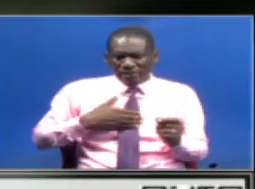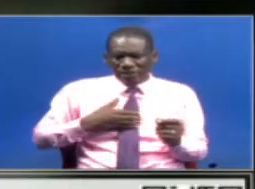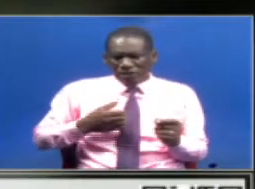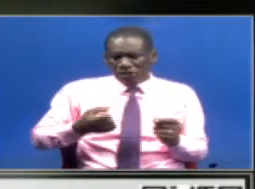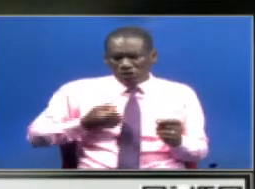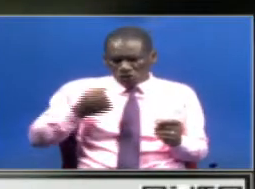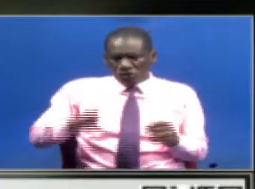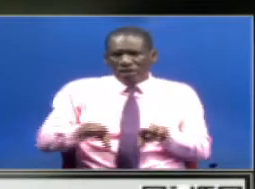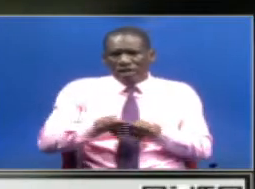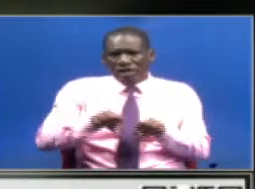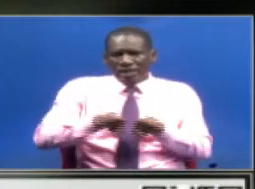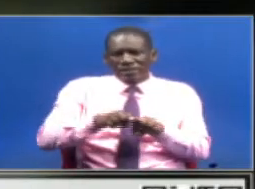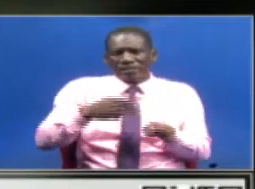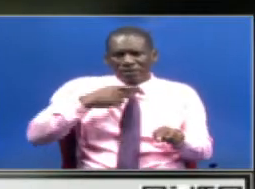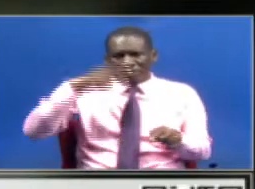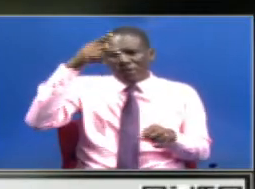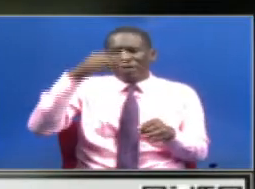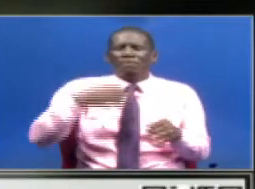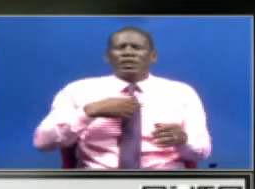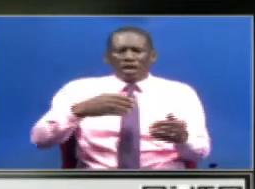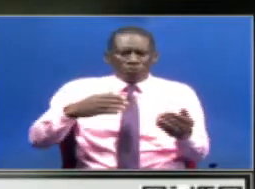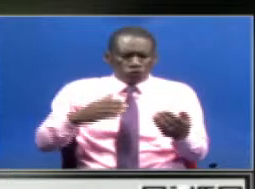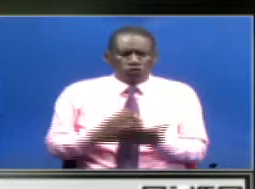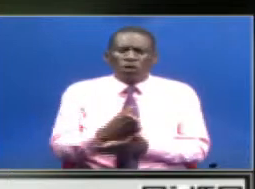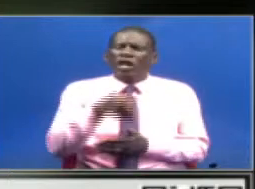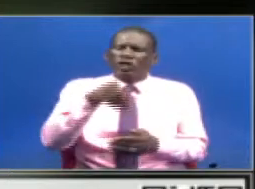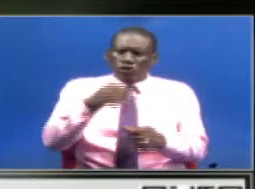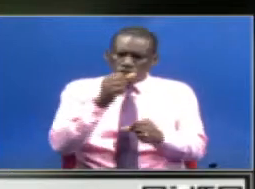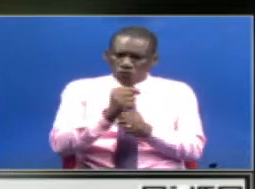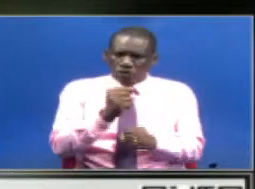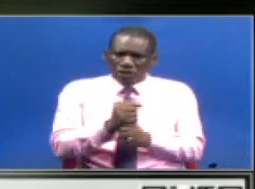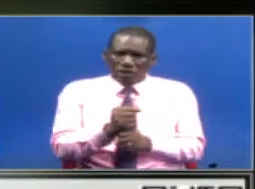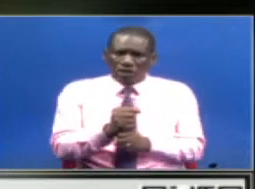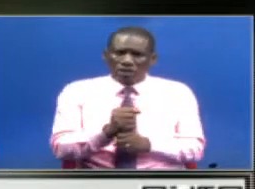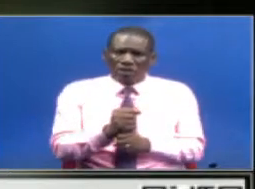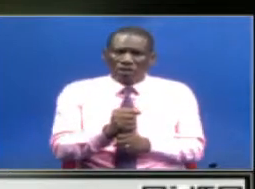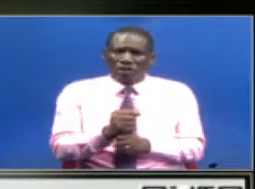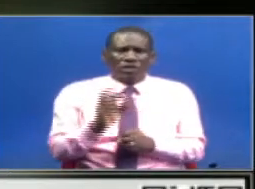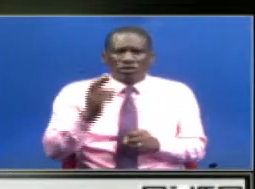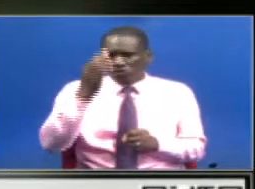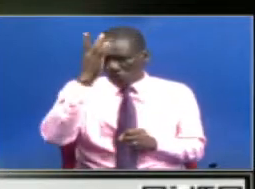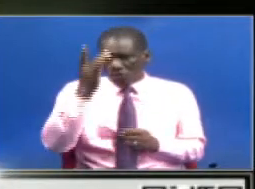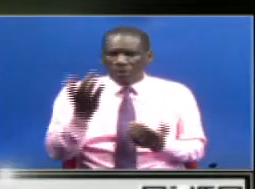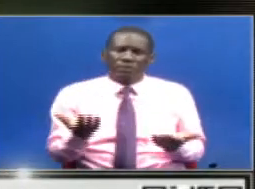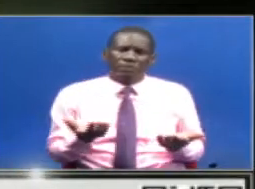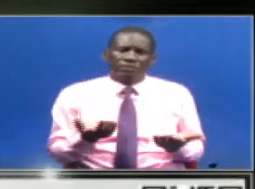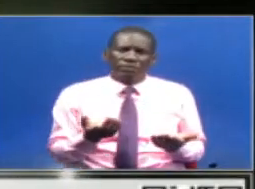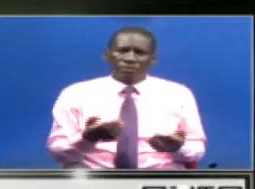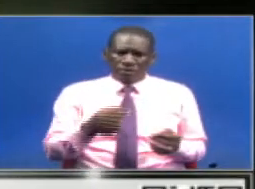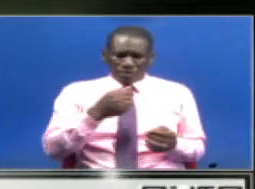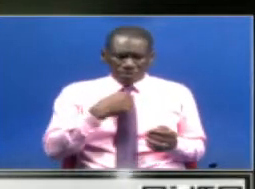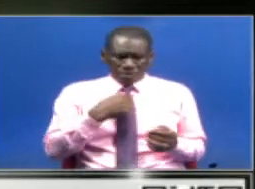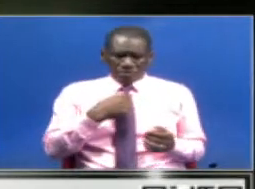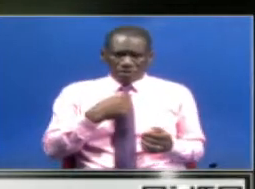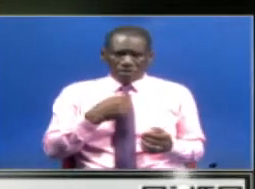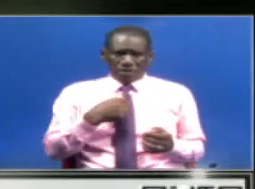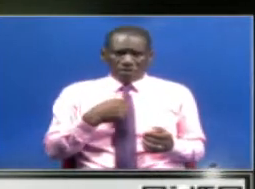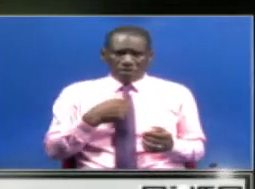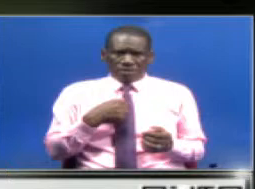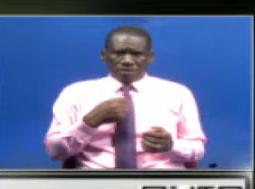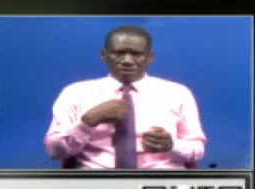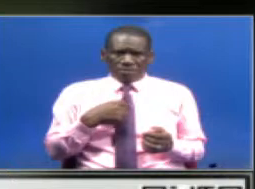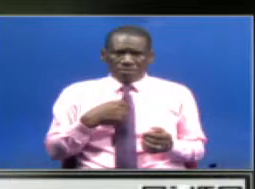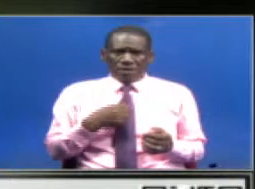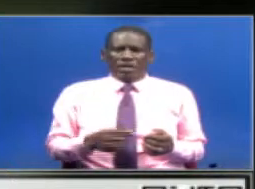na niko na hakika hiyo ilitendeka kwa sababu mimi ndio nilikuwa